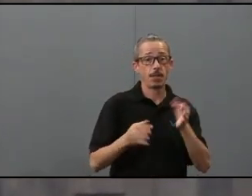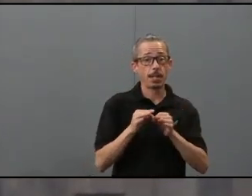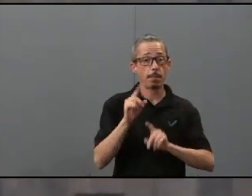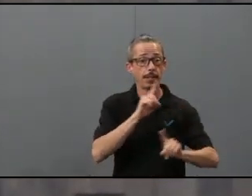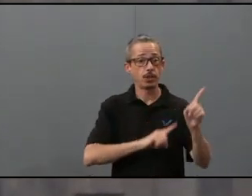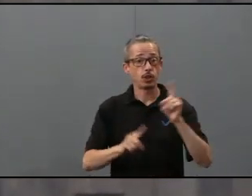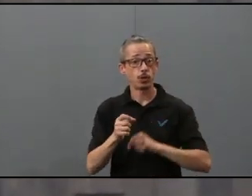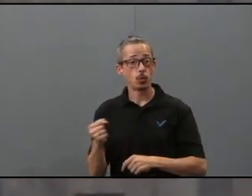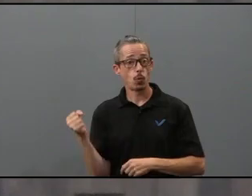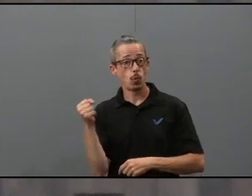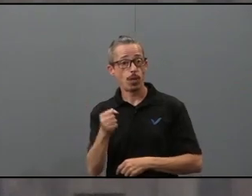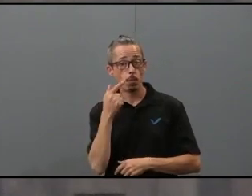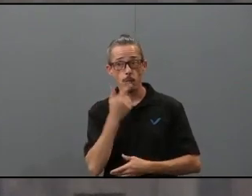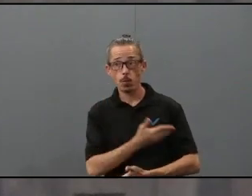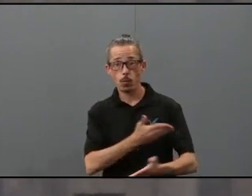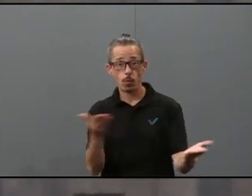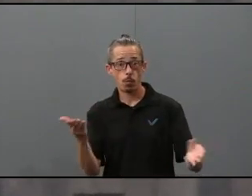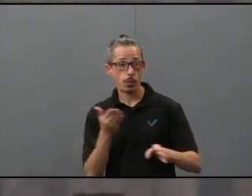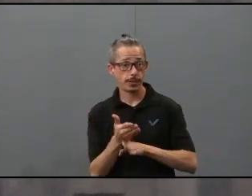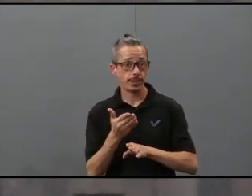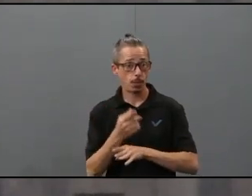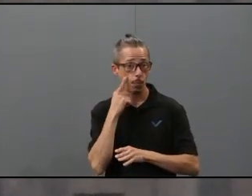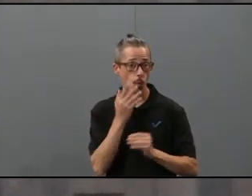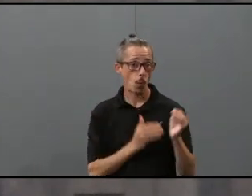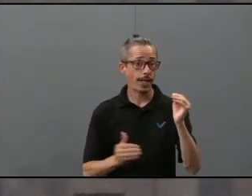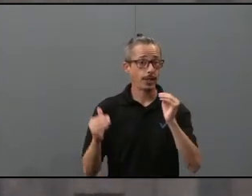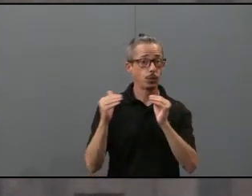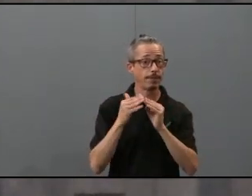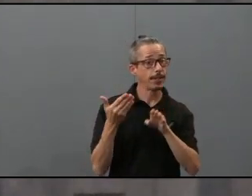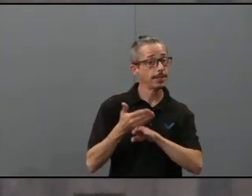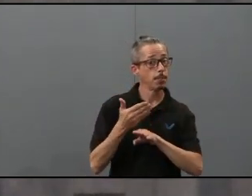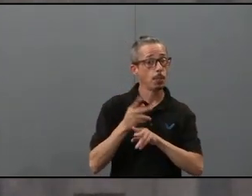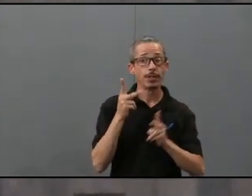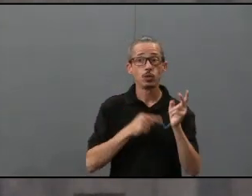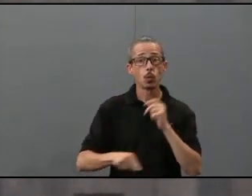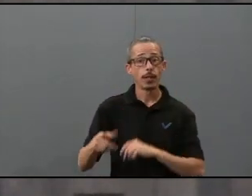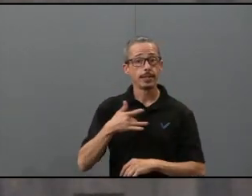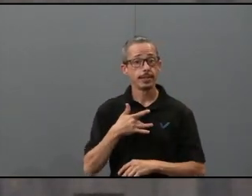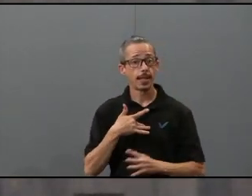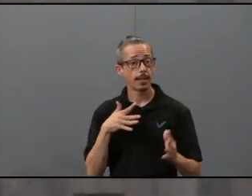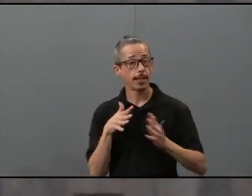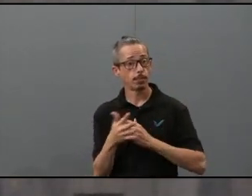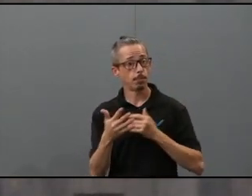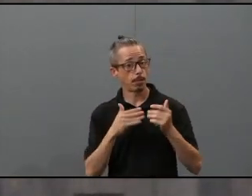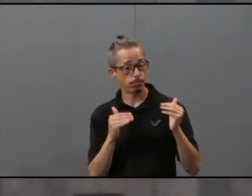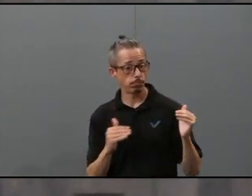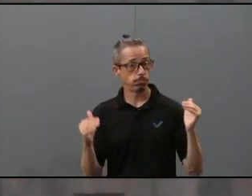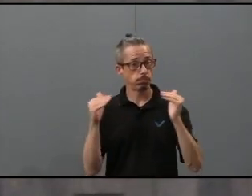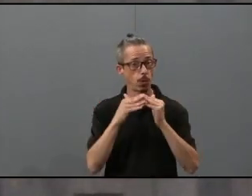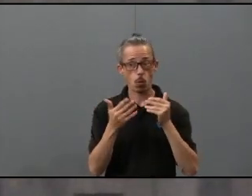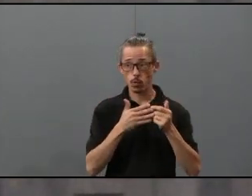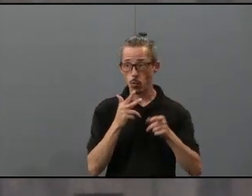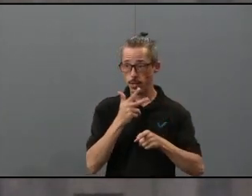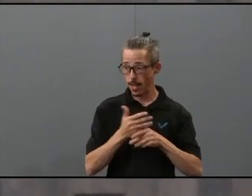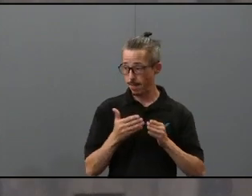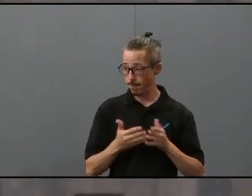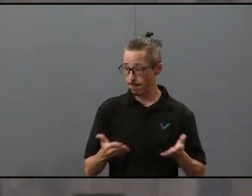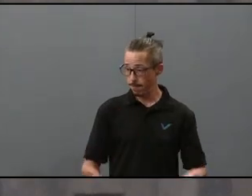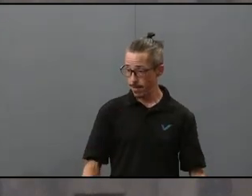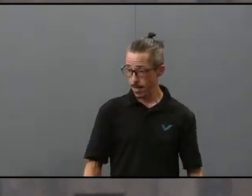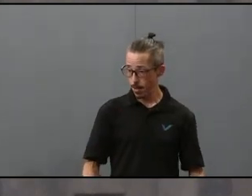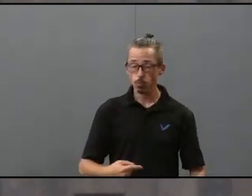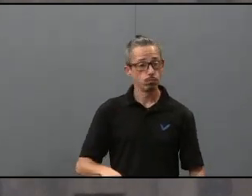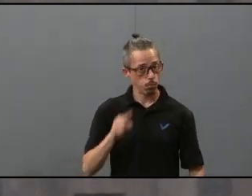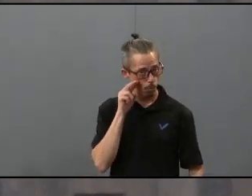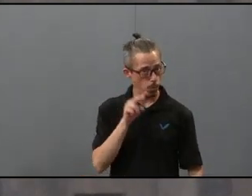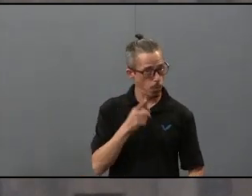interprètes justement pour se permettre d'être inclusif et que tous les citoyens se sentent à leur place à l'hôtel de ville donc euh oui on va